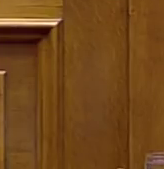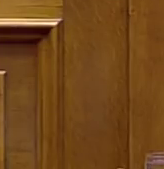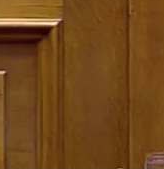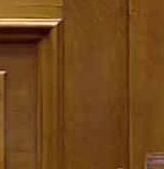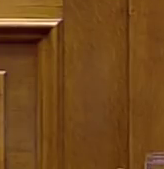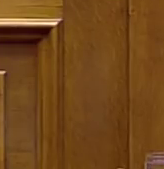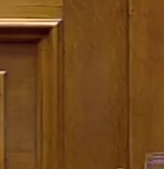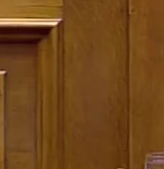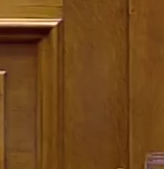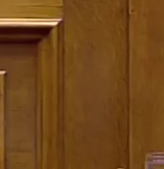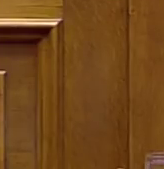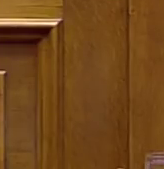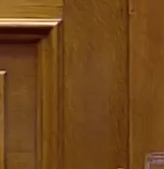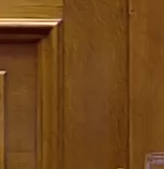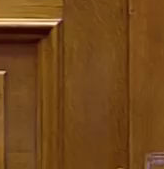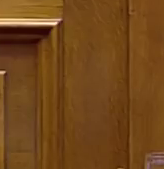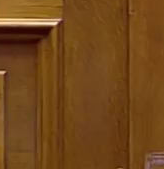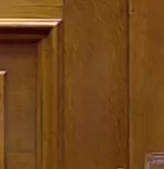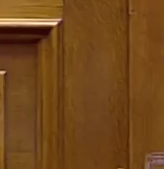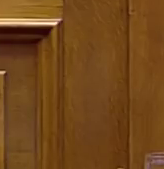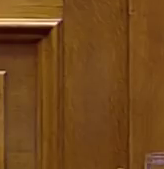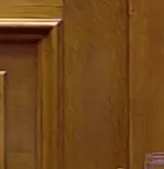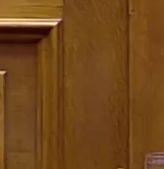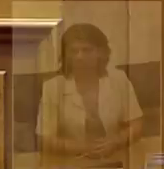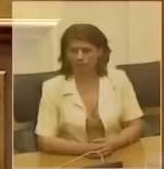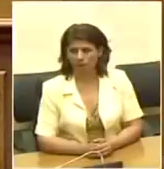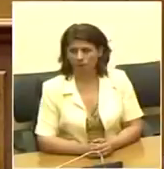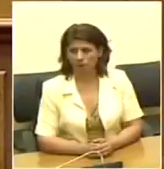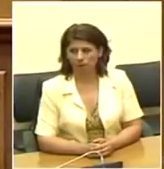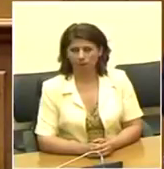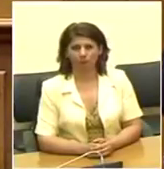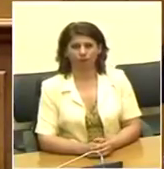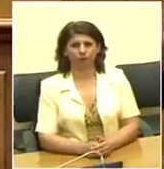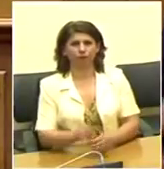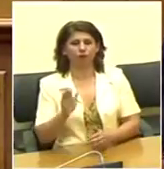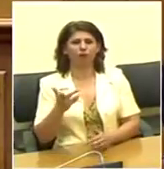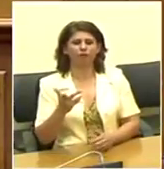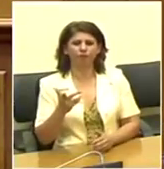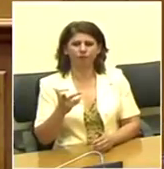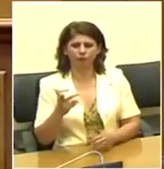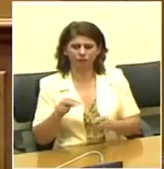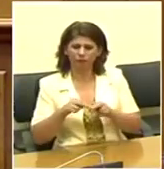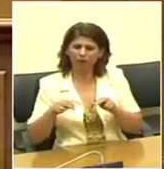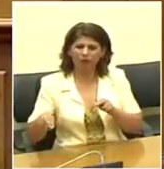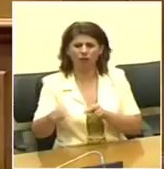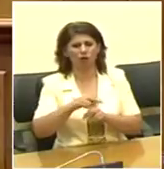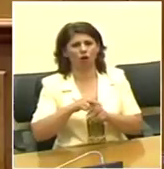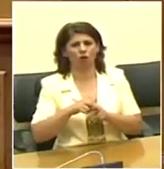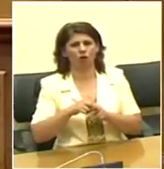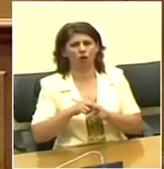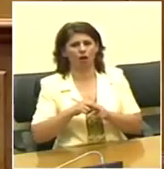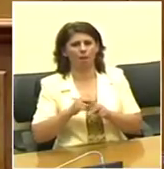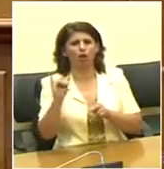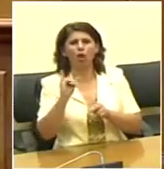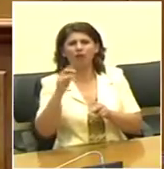όπως πράγματι στη Καλλιθέα, αλλά στην περιοχή γύρω από το Ίδρυμα Νιάρχος.